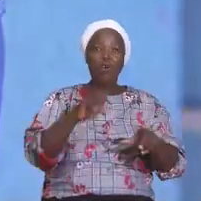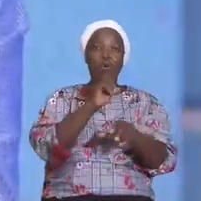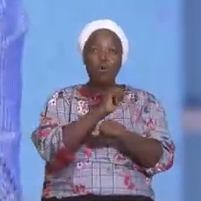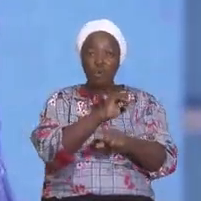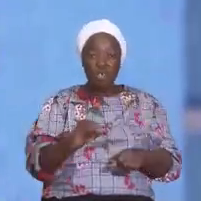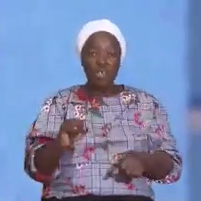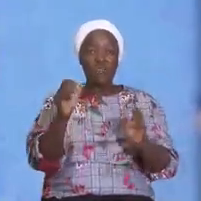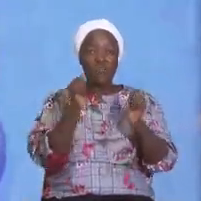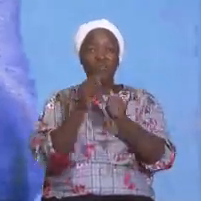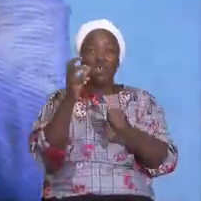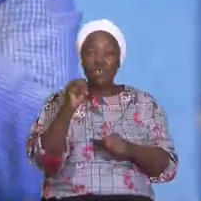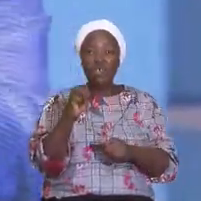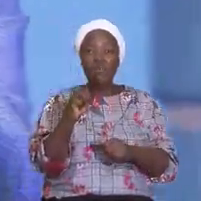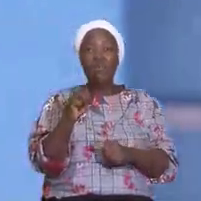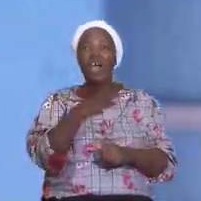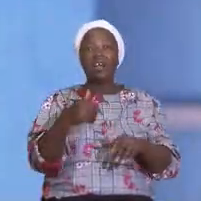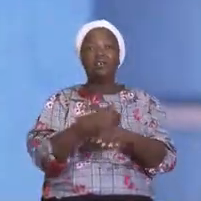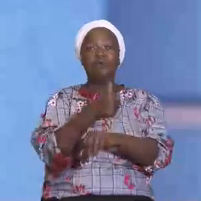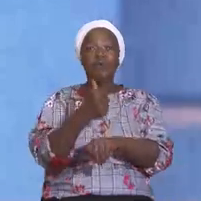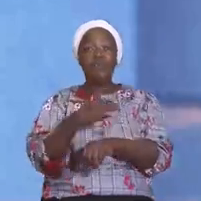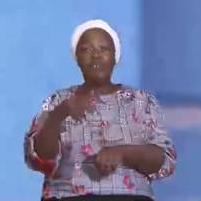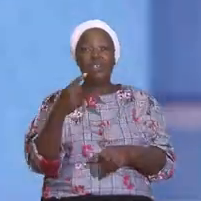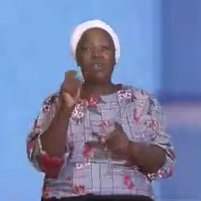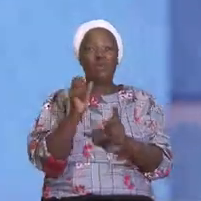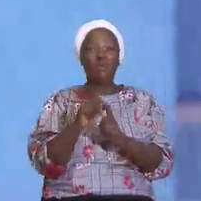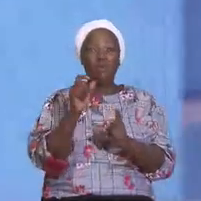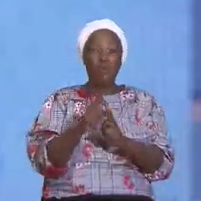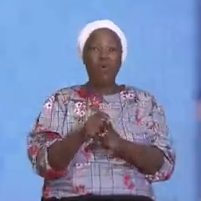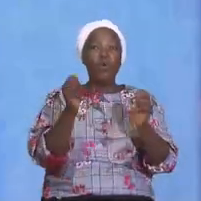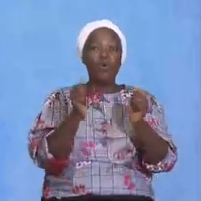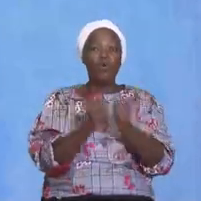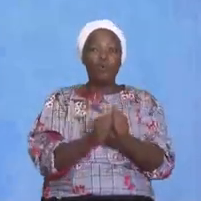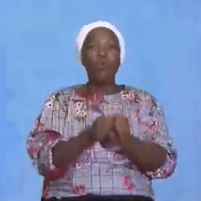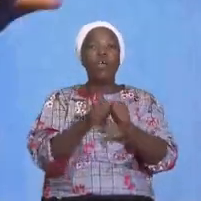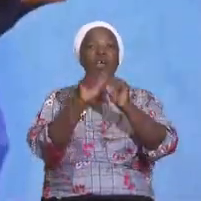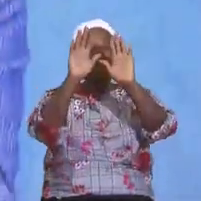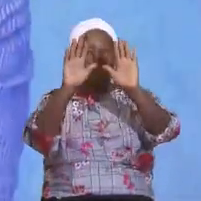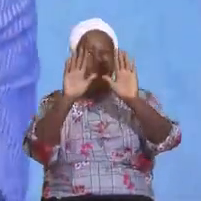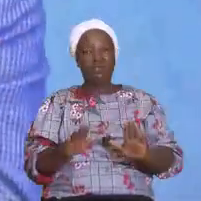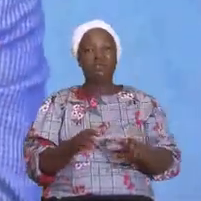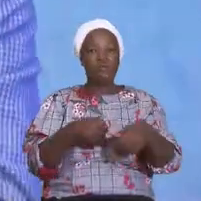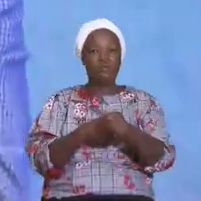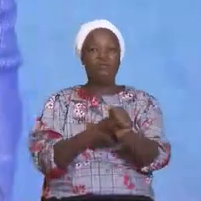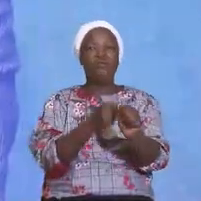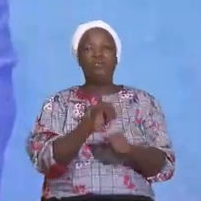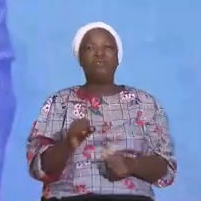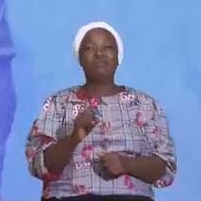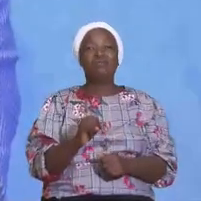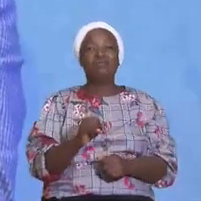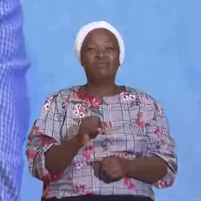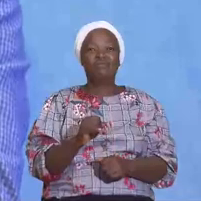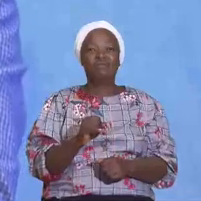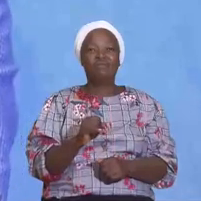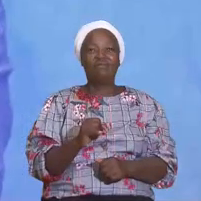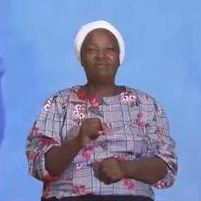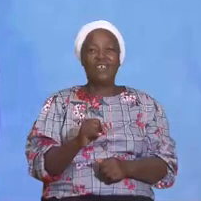eux. Le guérisseur était avec eux. Le Seigneur travaillait avec eux et confirmait la